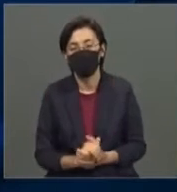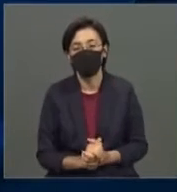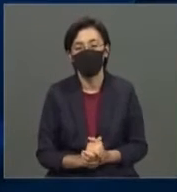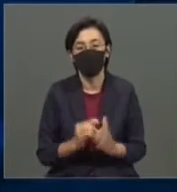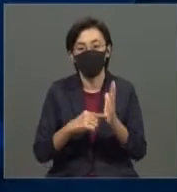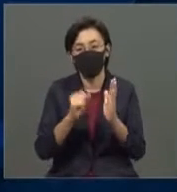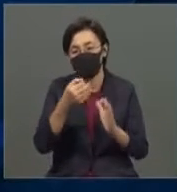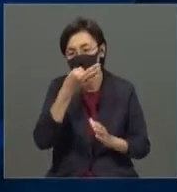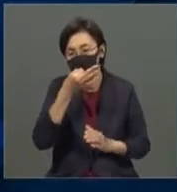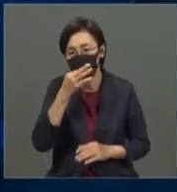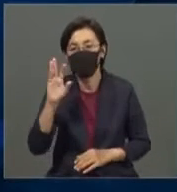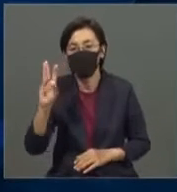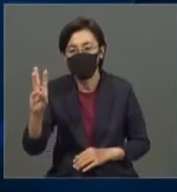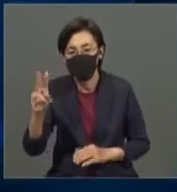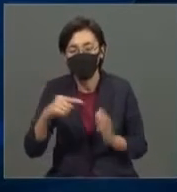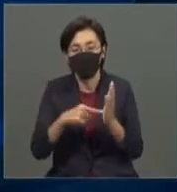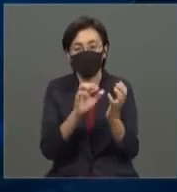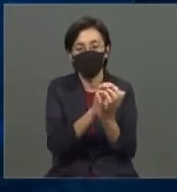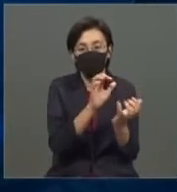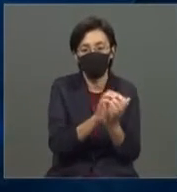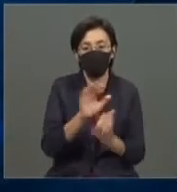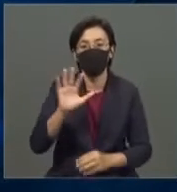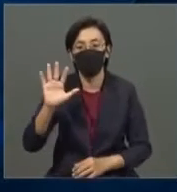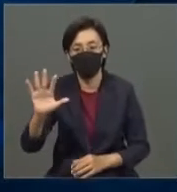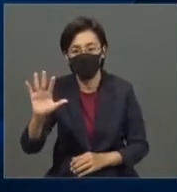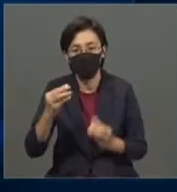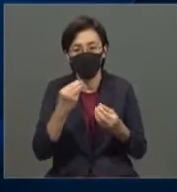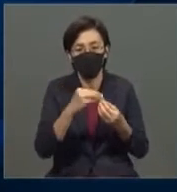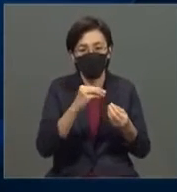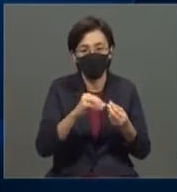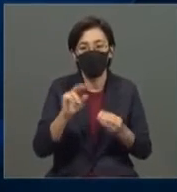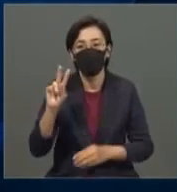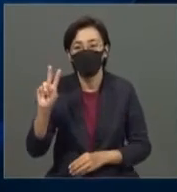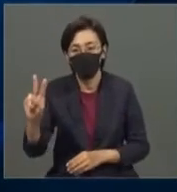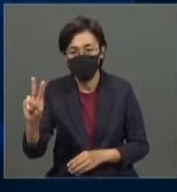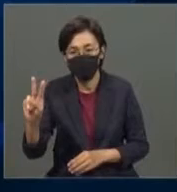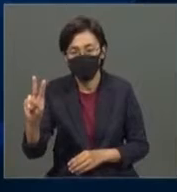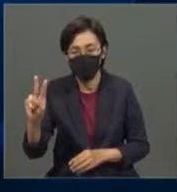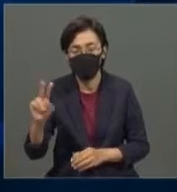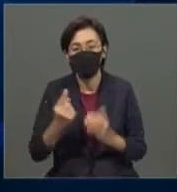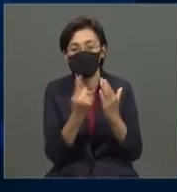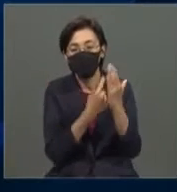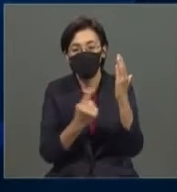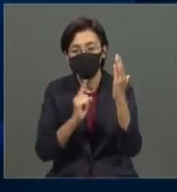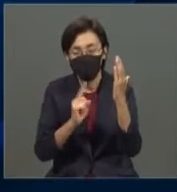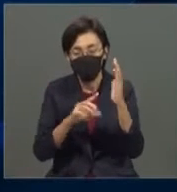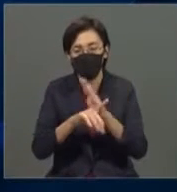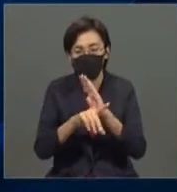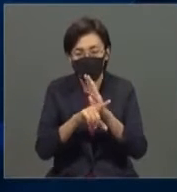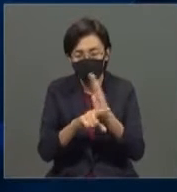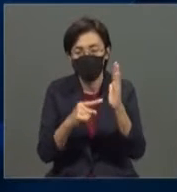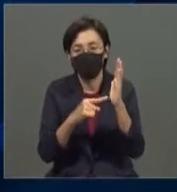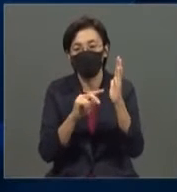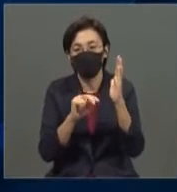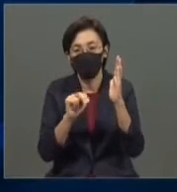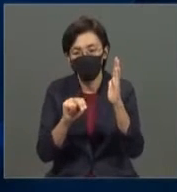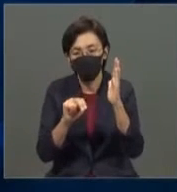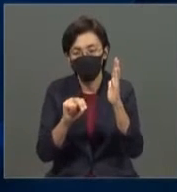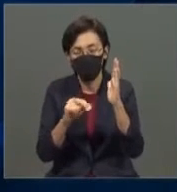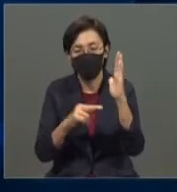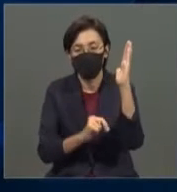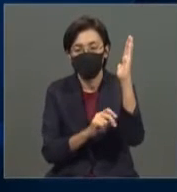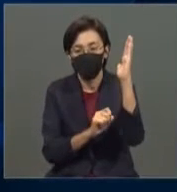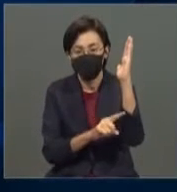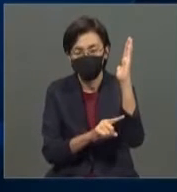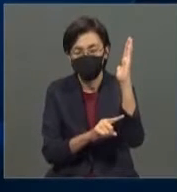สมุทรสาคร6สมุทรปราการ5ฉะเชิงเทรา2แล้วก็รายละ1ก็คือชลบุรีนนทบุรีนครศรี